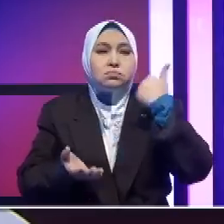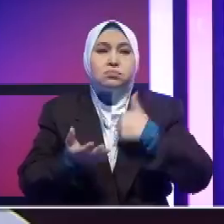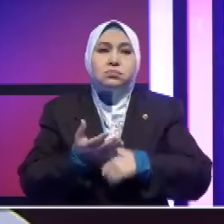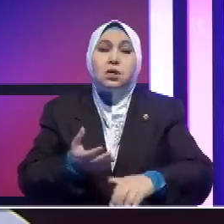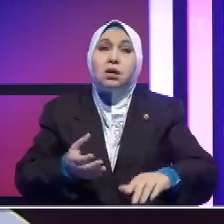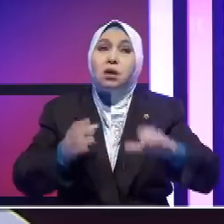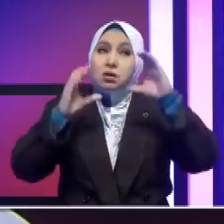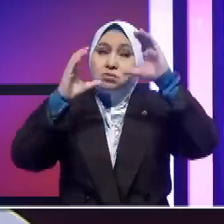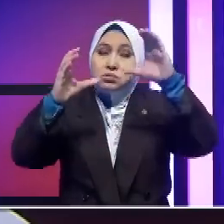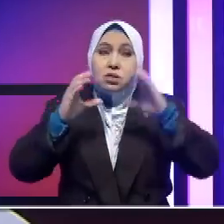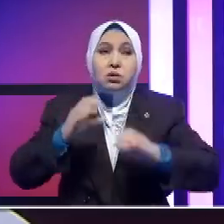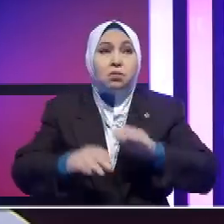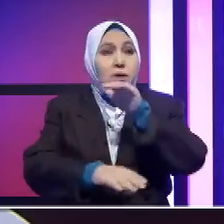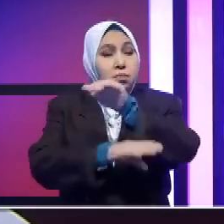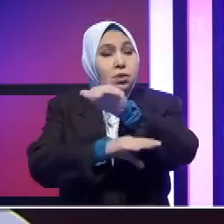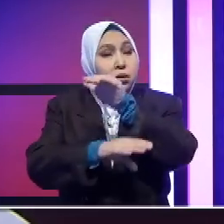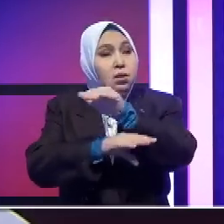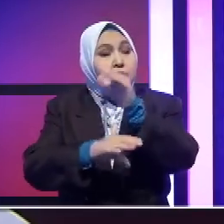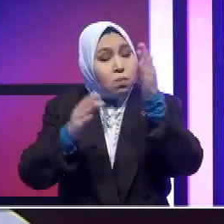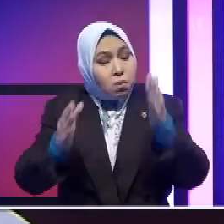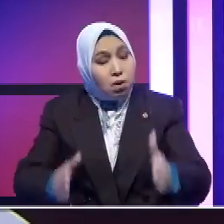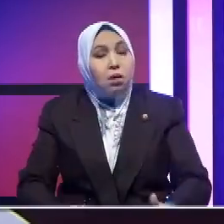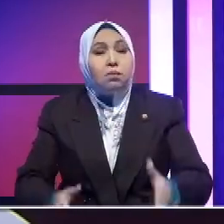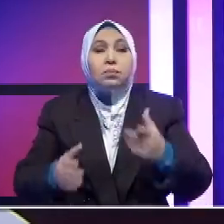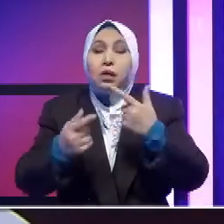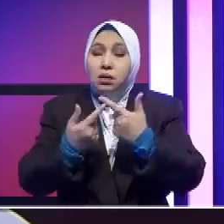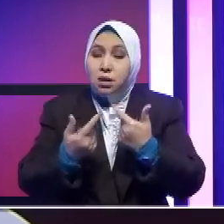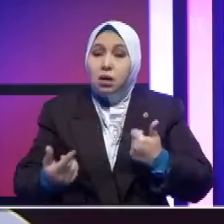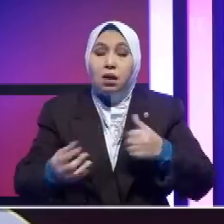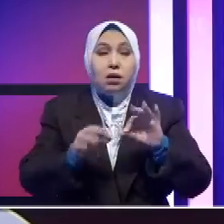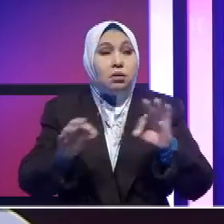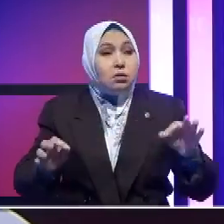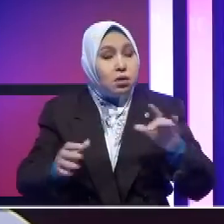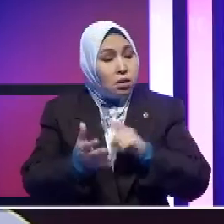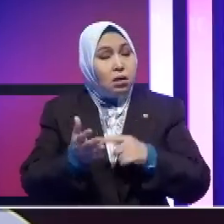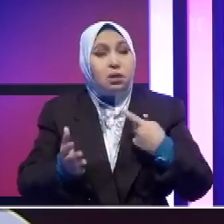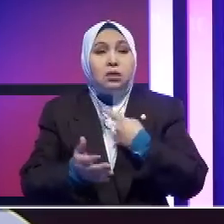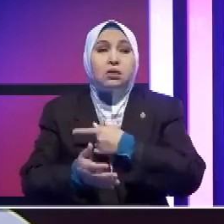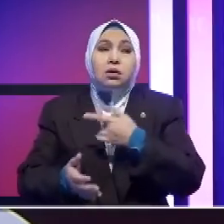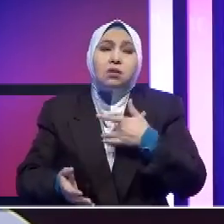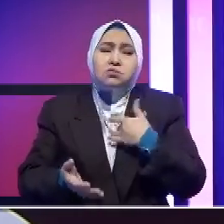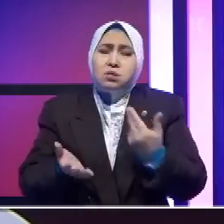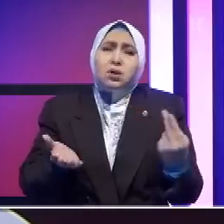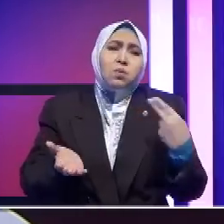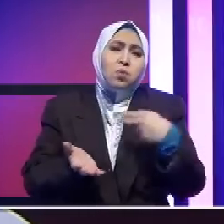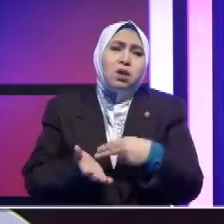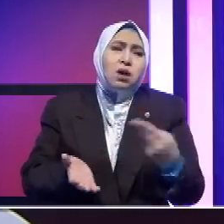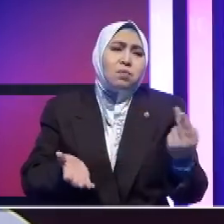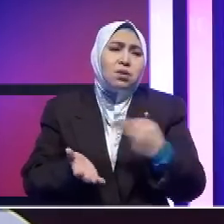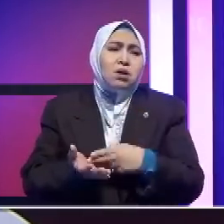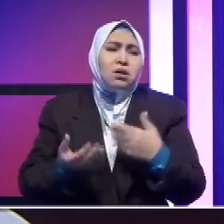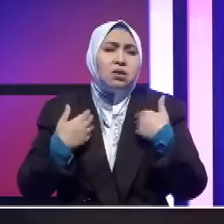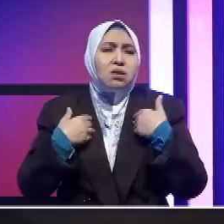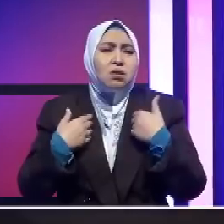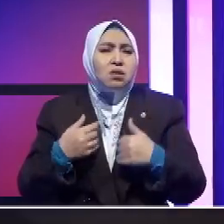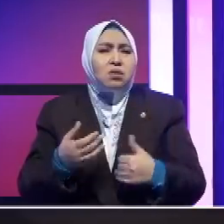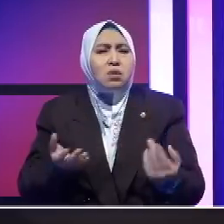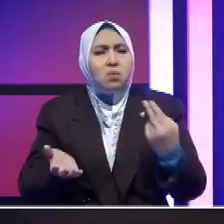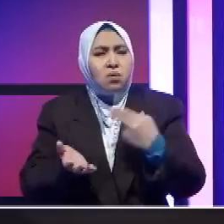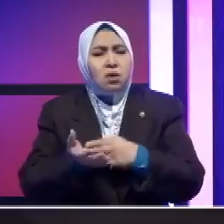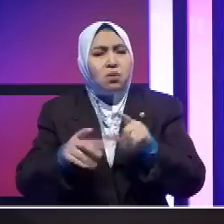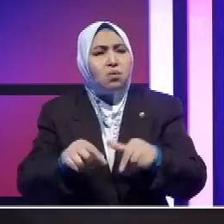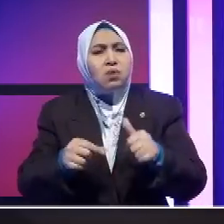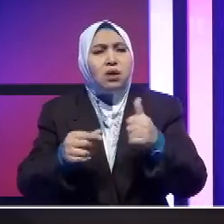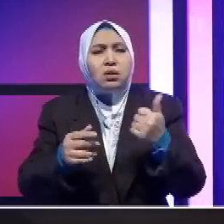pendakwah. Pendakwah yang kita belajar daripada ayat ini, kadang-kadang kita rasa macam saya mengulang je kan. Ada orang cakap ulang Quran ni berapa